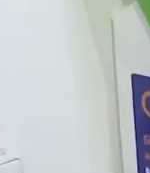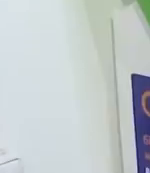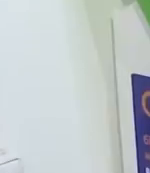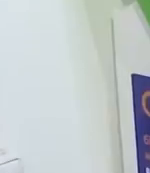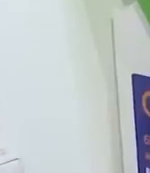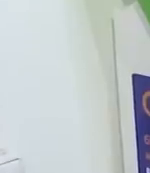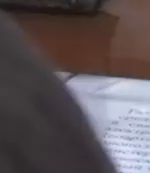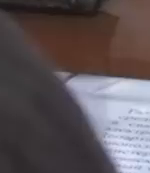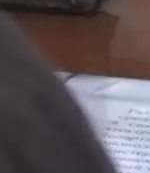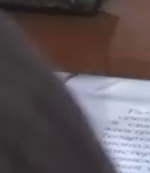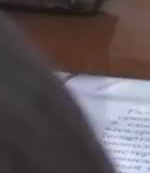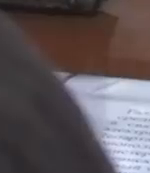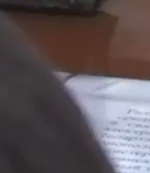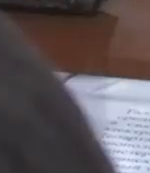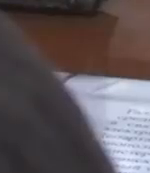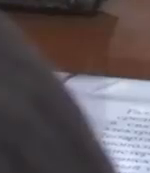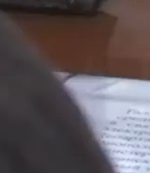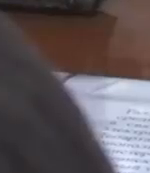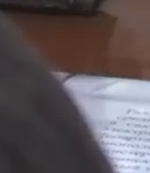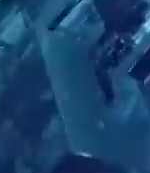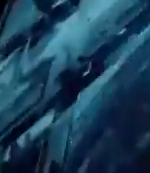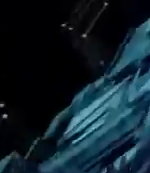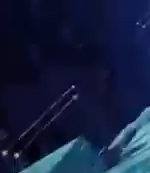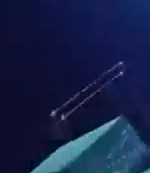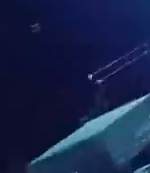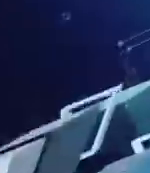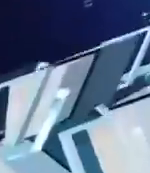Жаслан Шымкенже, Жетісу телеарнасы.